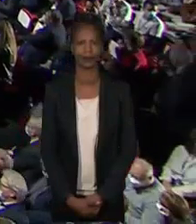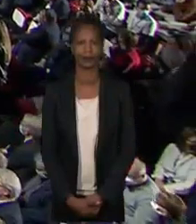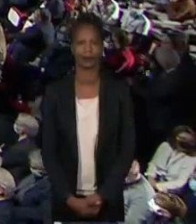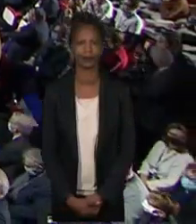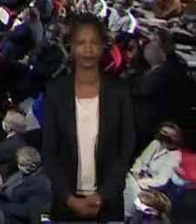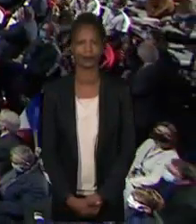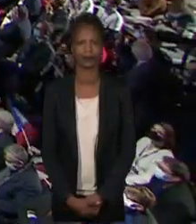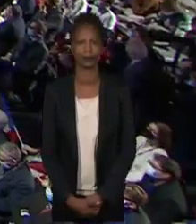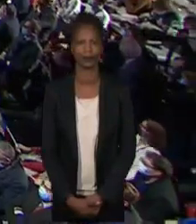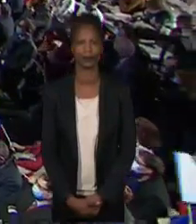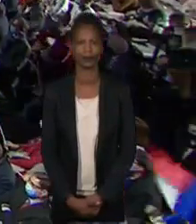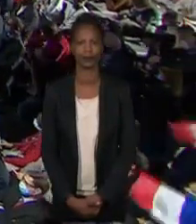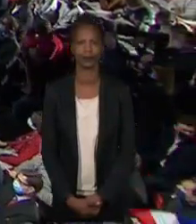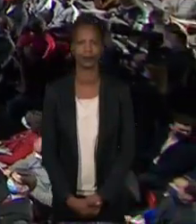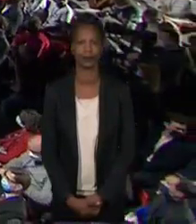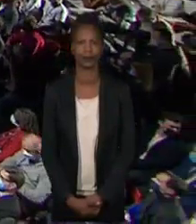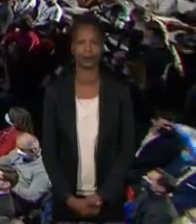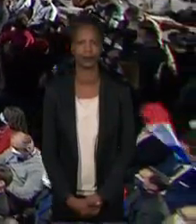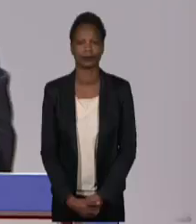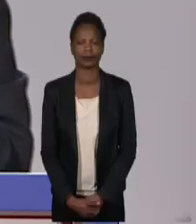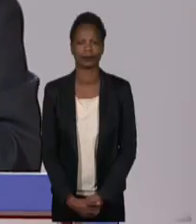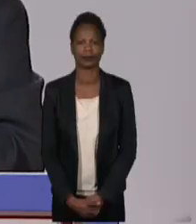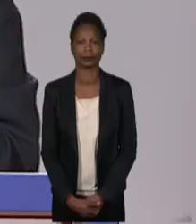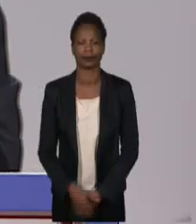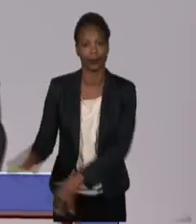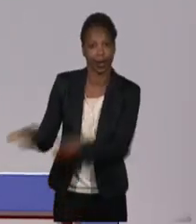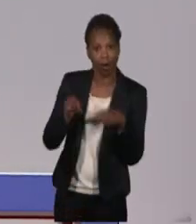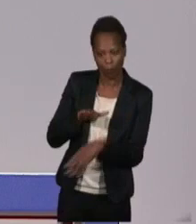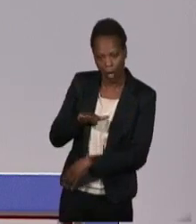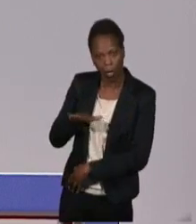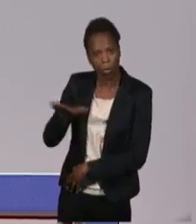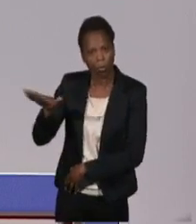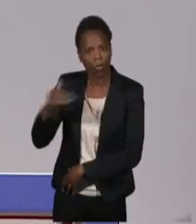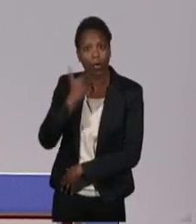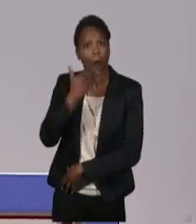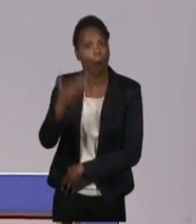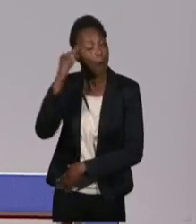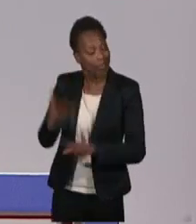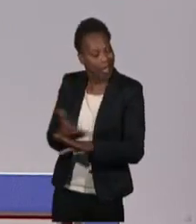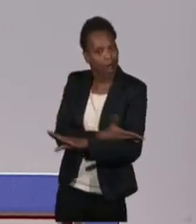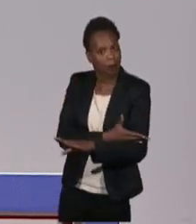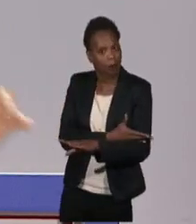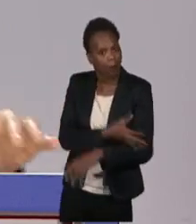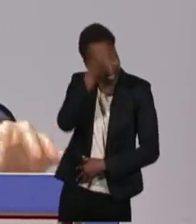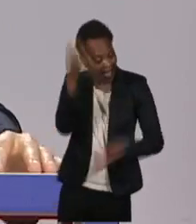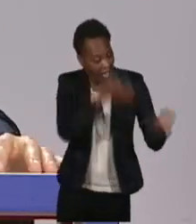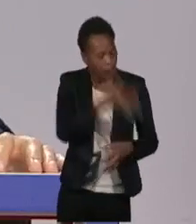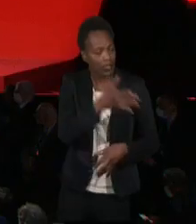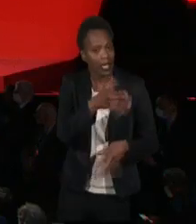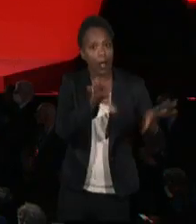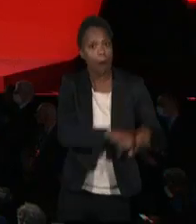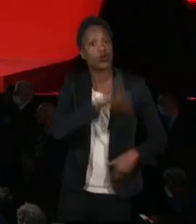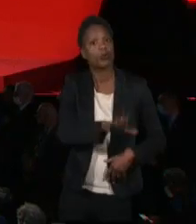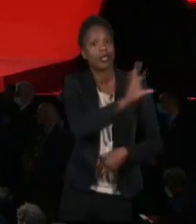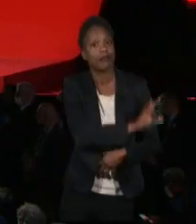On n'ira pas vers le plein emploi sans inventer et produire en France. On n'ira pas vers le plein emploi seulement avec des emplois